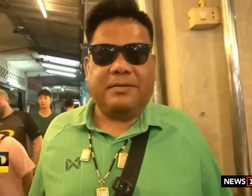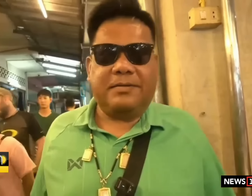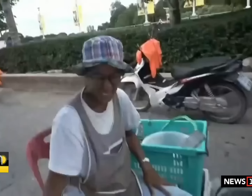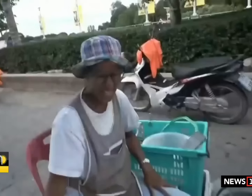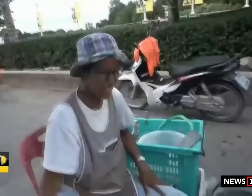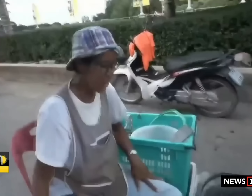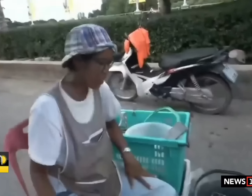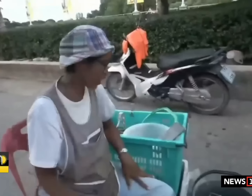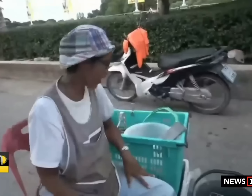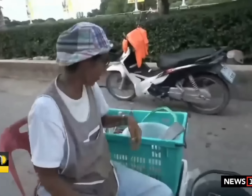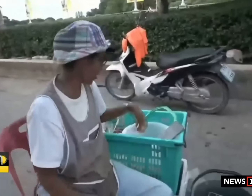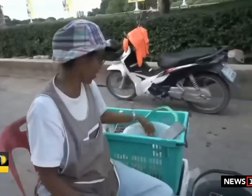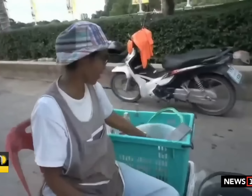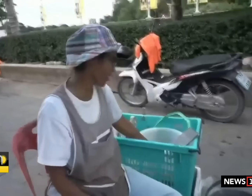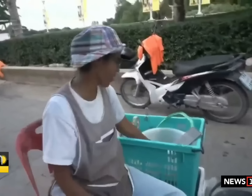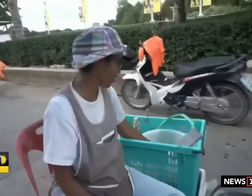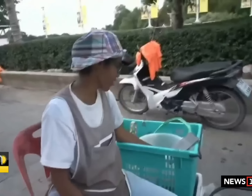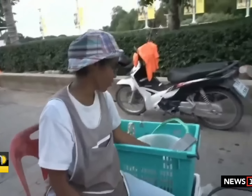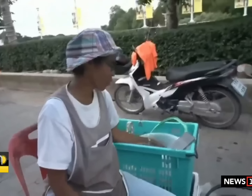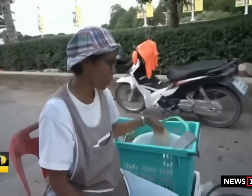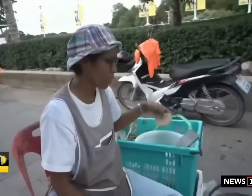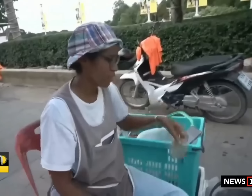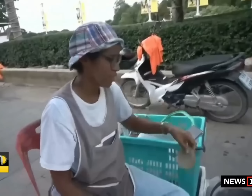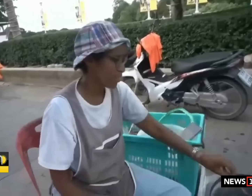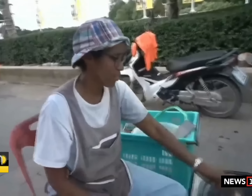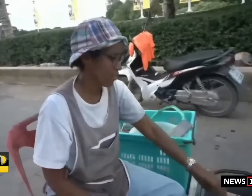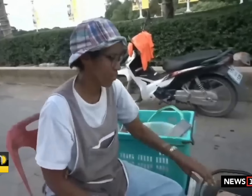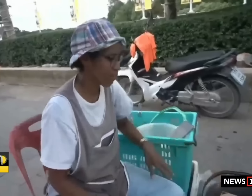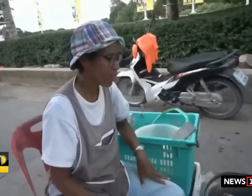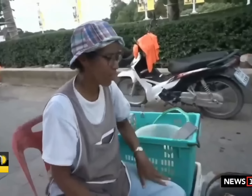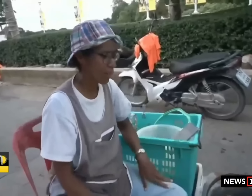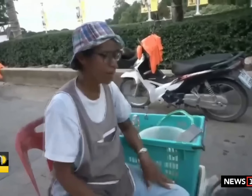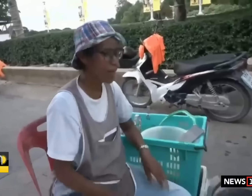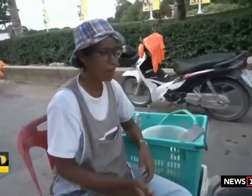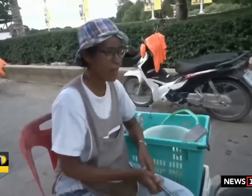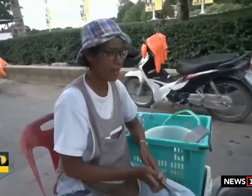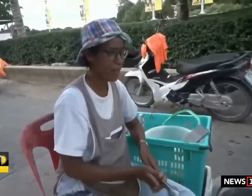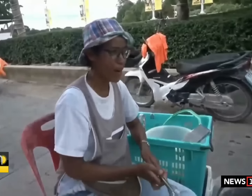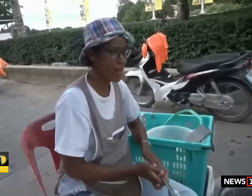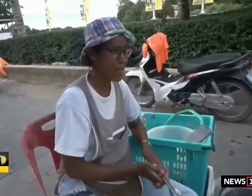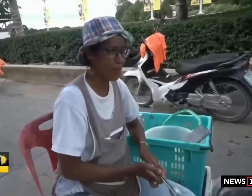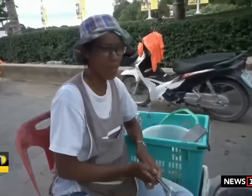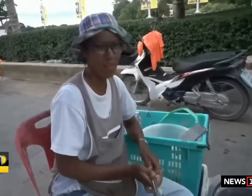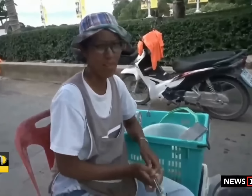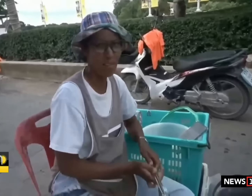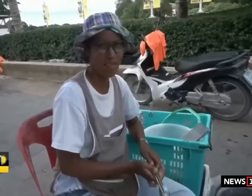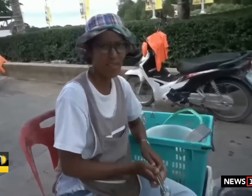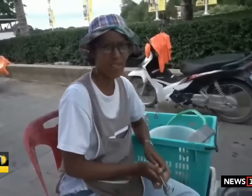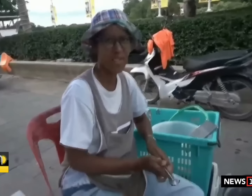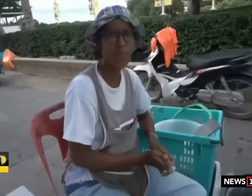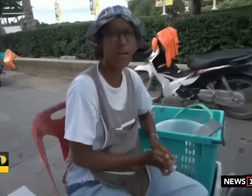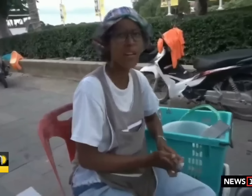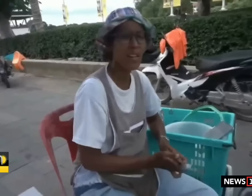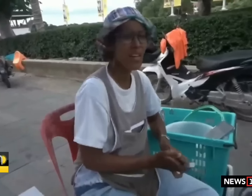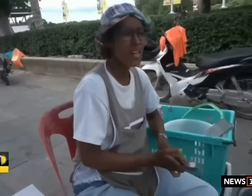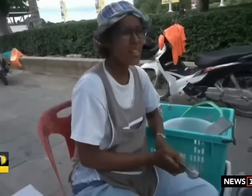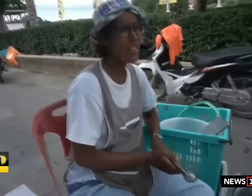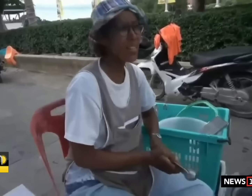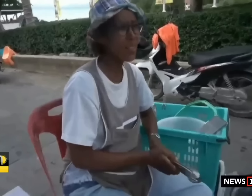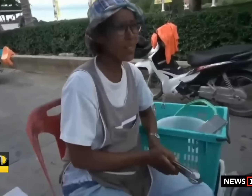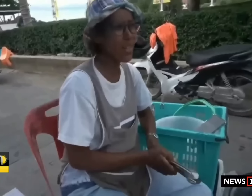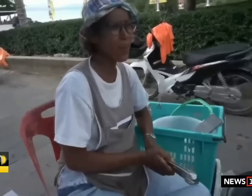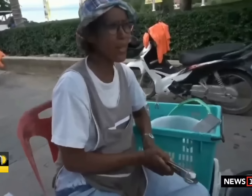ร็จร้านสะดวกซื้อเอาจริงถูกปะ แต่ถามว่าแล้วการหมุนระหว่างร้านเล็กกับร้านเล็กร้านเล็กกับร้านใหญ่มันจะ